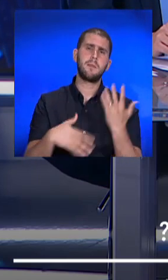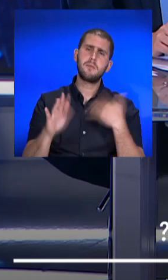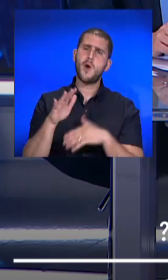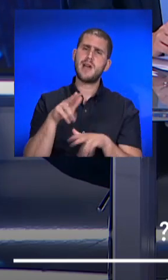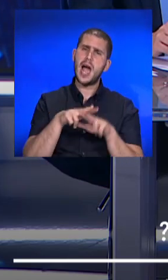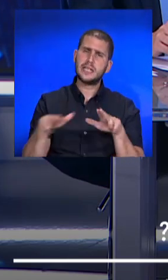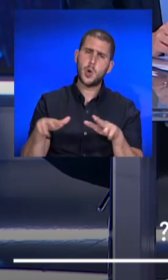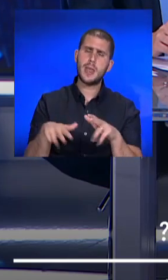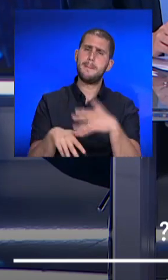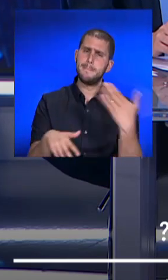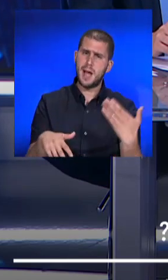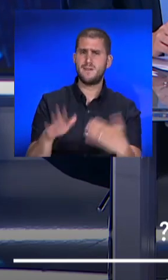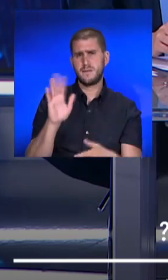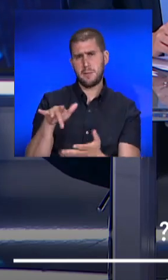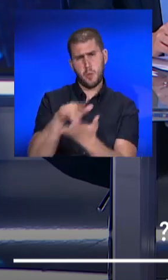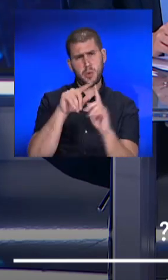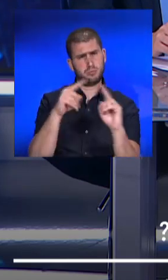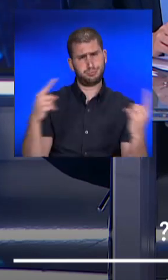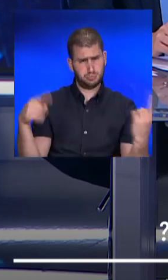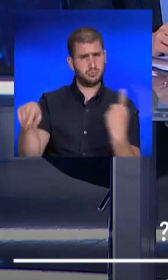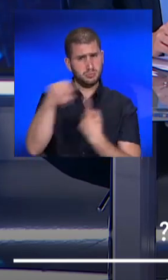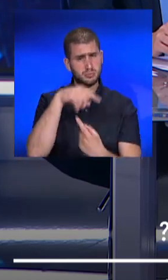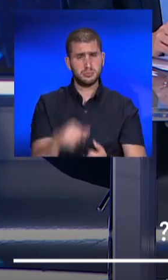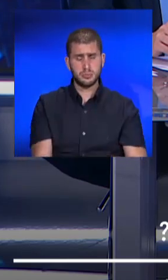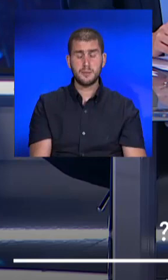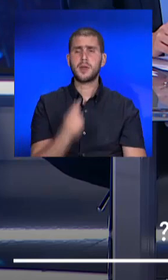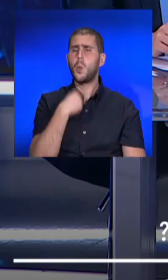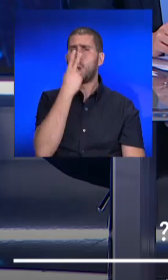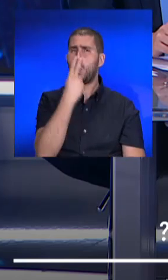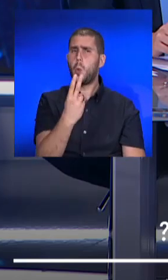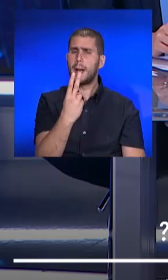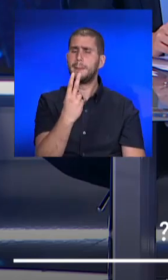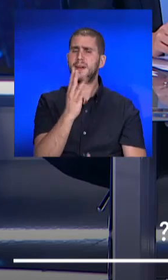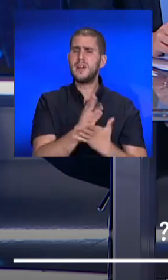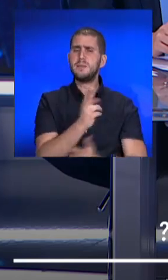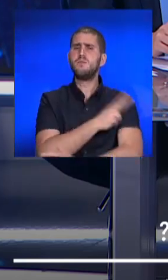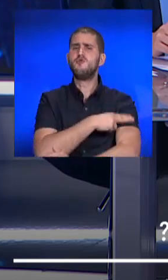רק שם, וגם במקומות אחרים. אנחנו רואים את זה, רואים את המשטרה